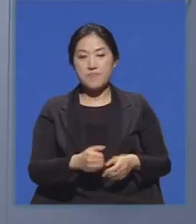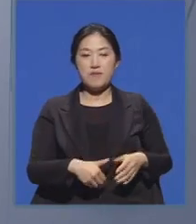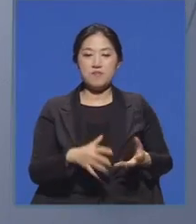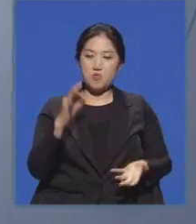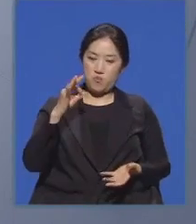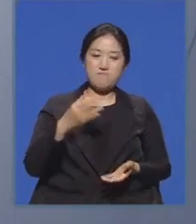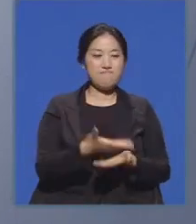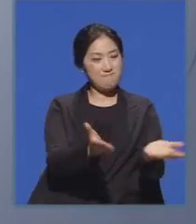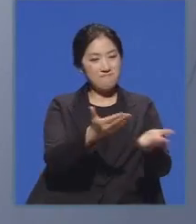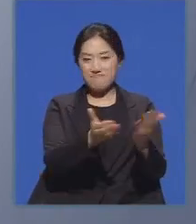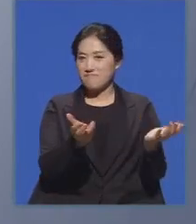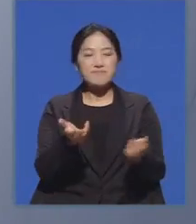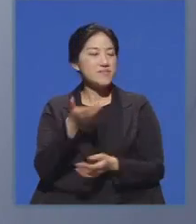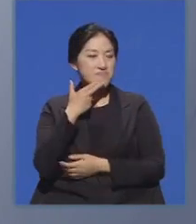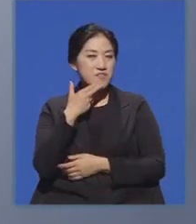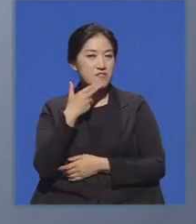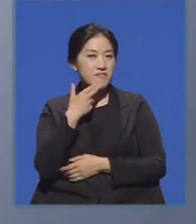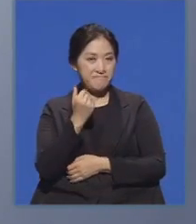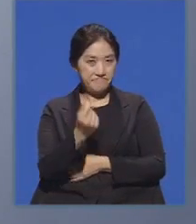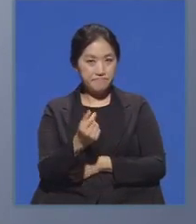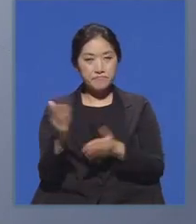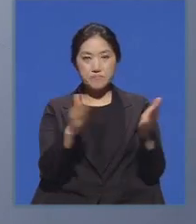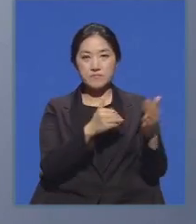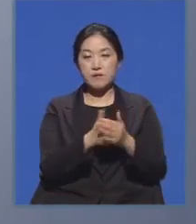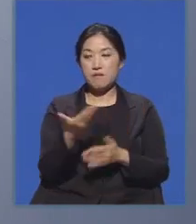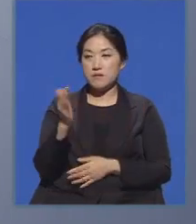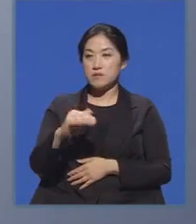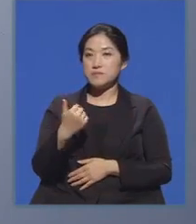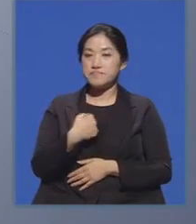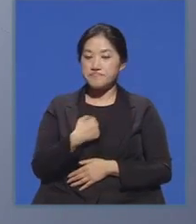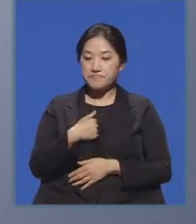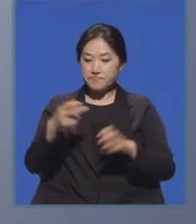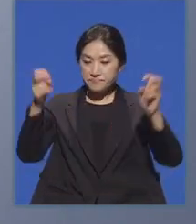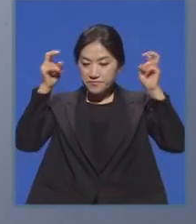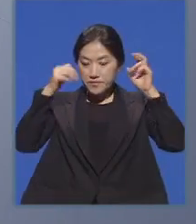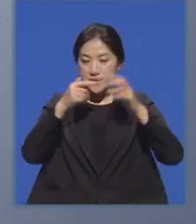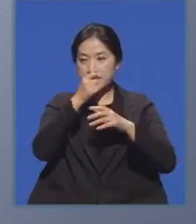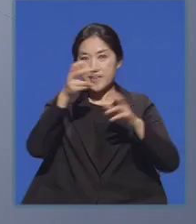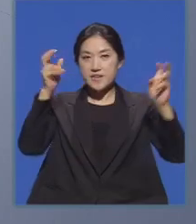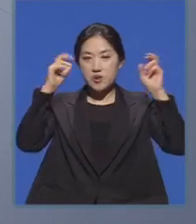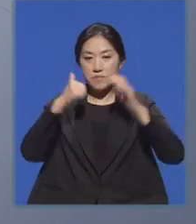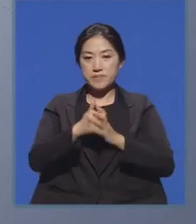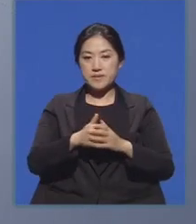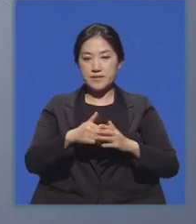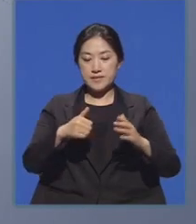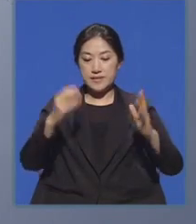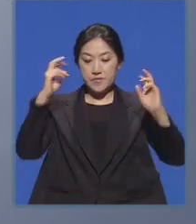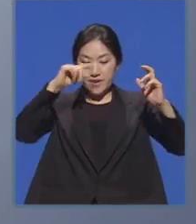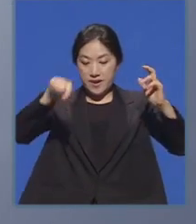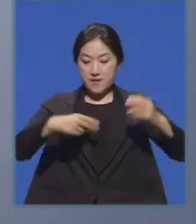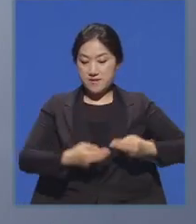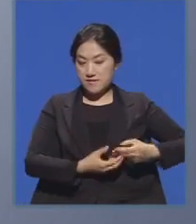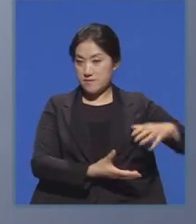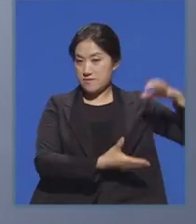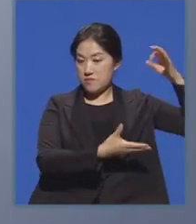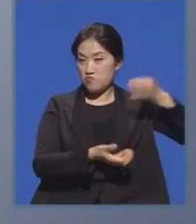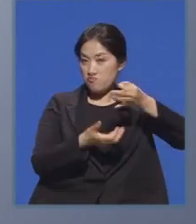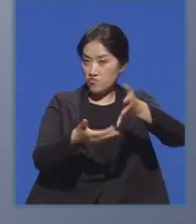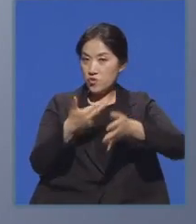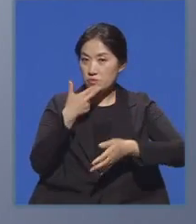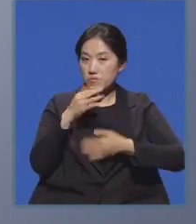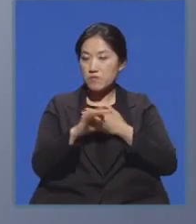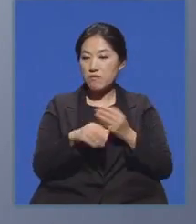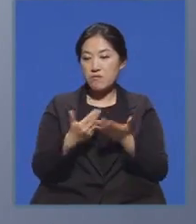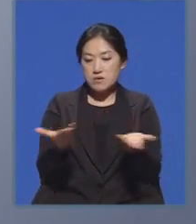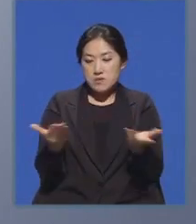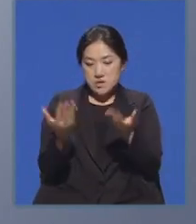단순 논리는 성립하지 않습니다. 그런데 저는 이게 기업들이 대기업들이 사내 유보를 많이 하고 투자를 안 하는 것은 강성